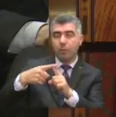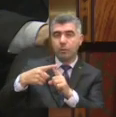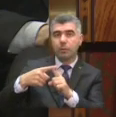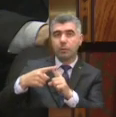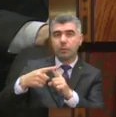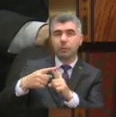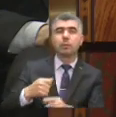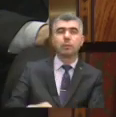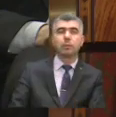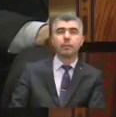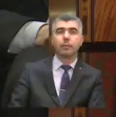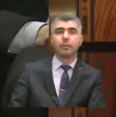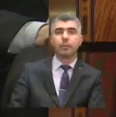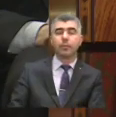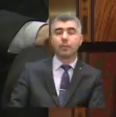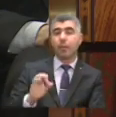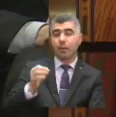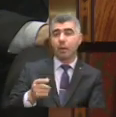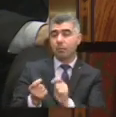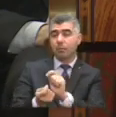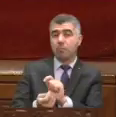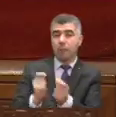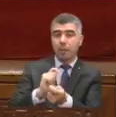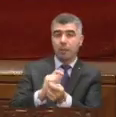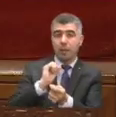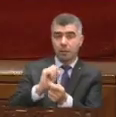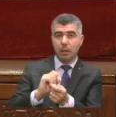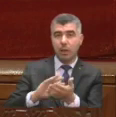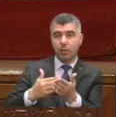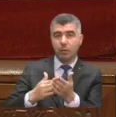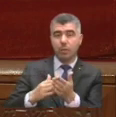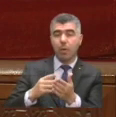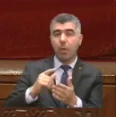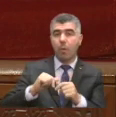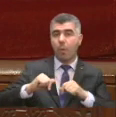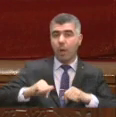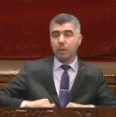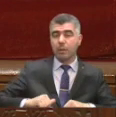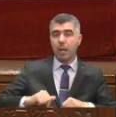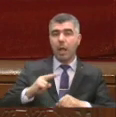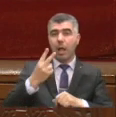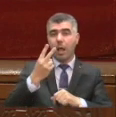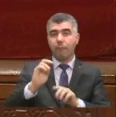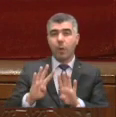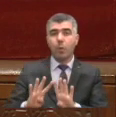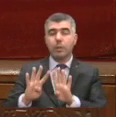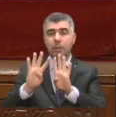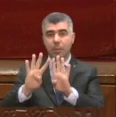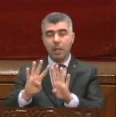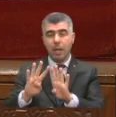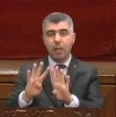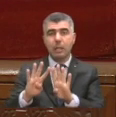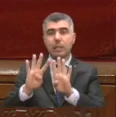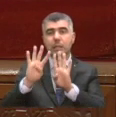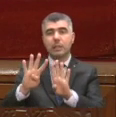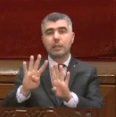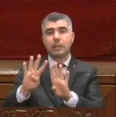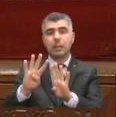نوعي، حيث انتقلت الصادرات كما قلت سيد الوزير سنه 2000 من 8 مليار دولار